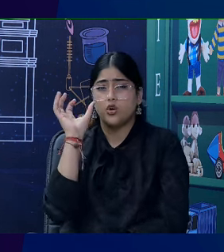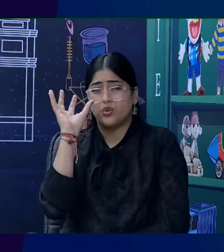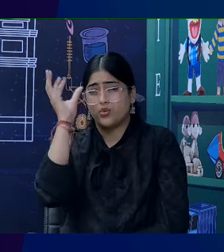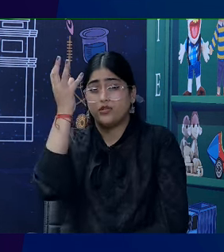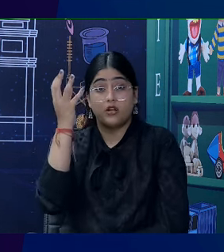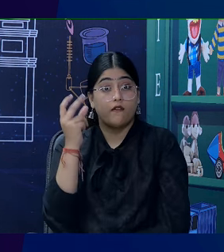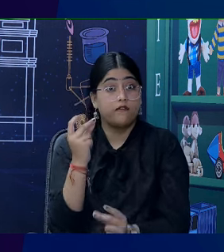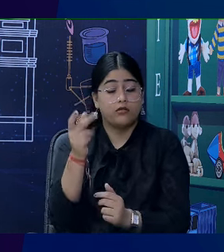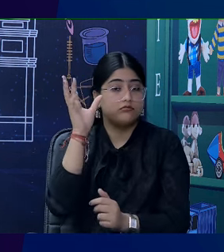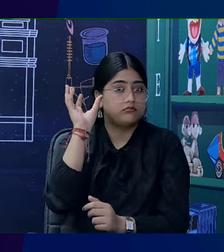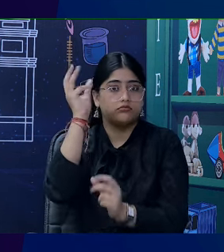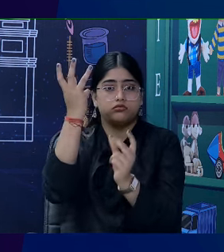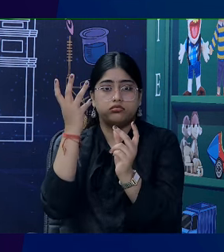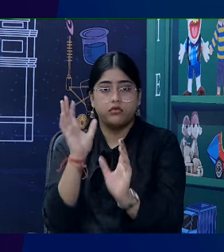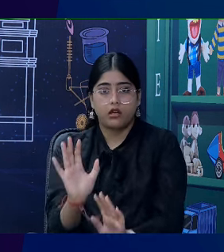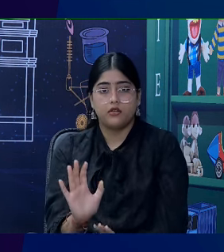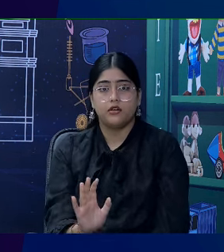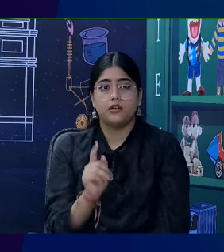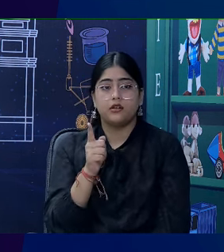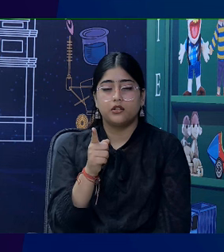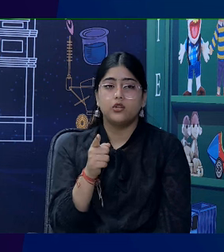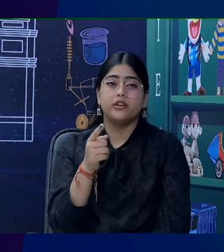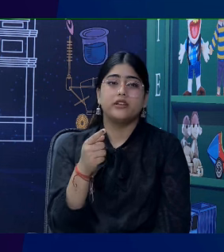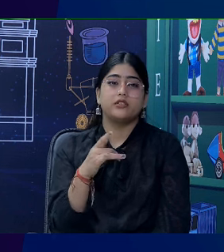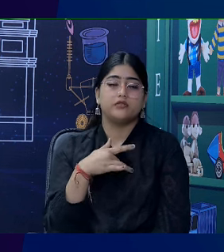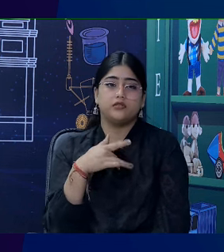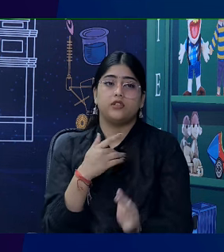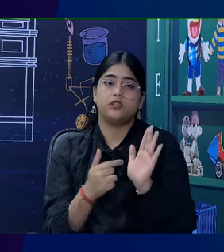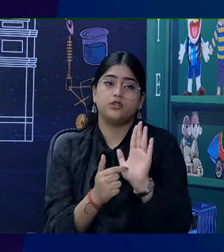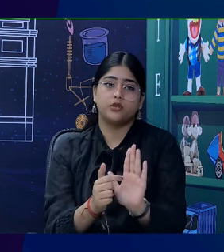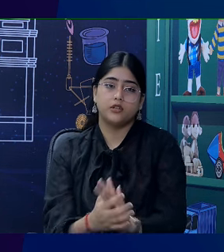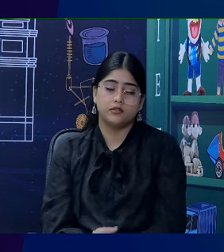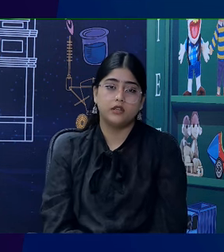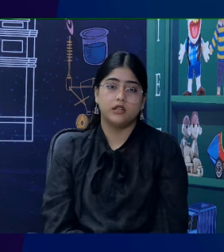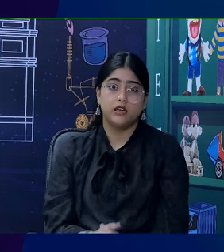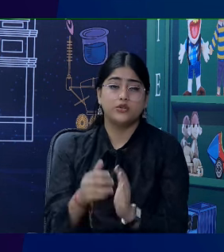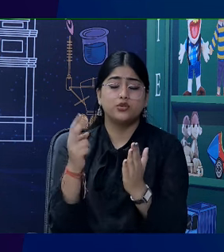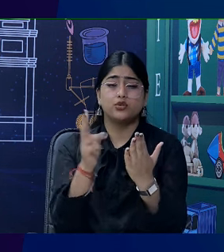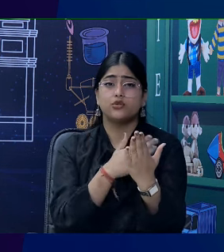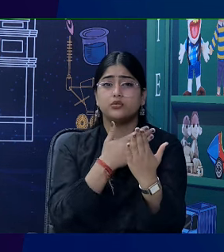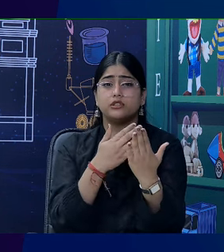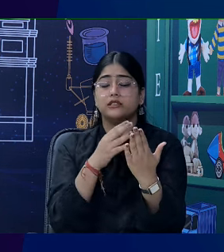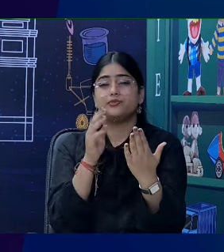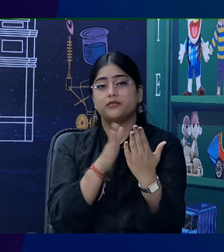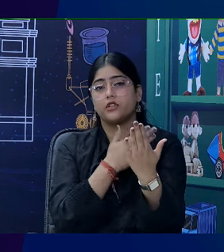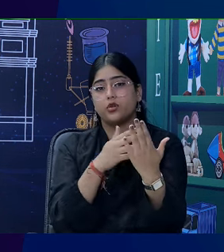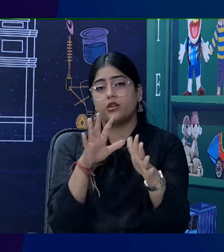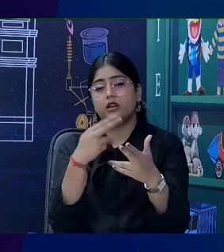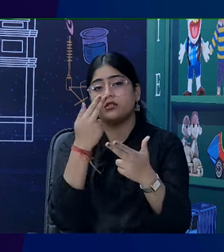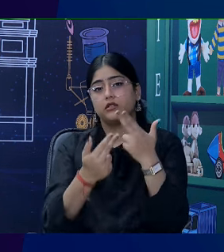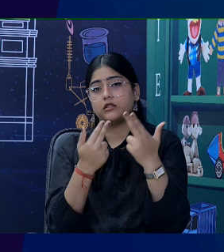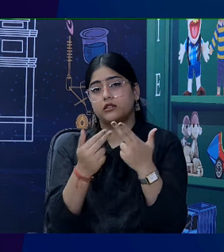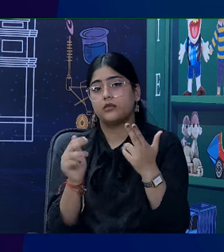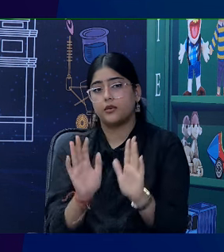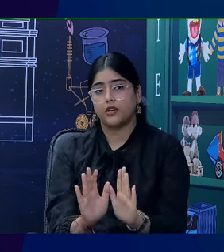गुस्सा बहुत जल्दी आता था उनको तो इन चीजों के लिए ये भावना है इनका चित्रण उनकी कहानियों में अभी भी कहानियां है उसमें होता है